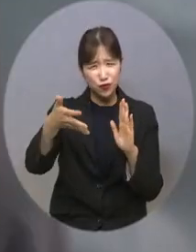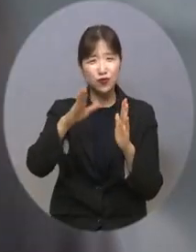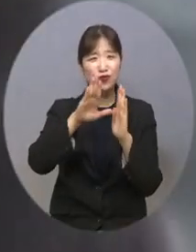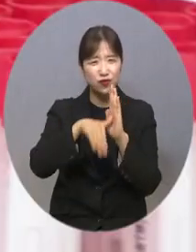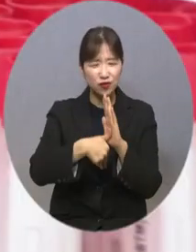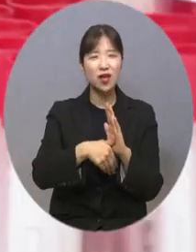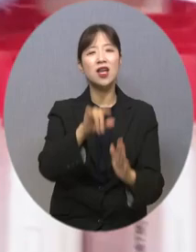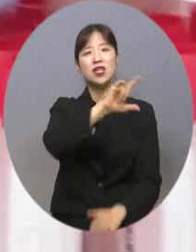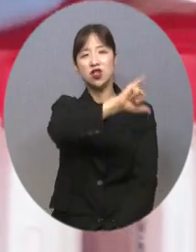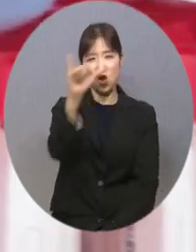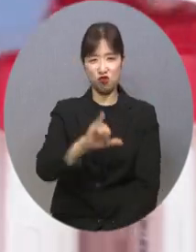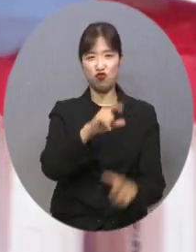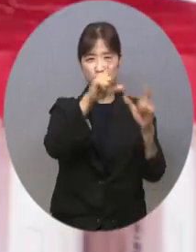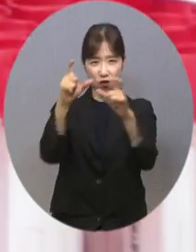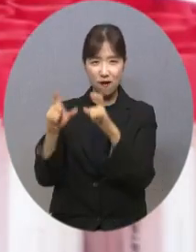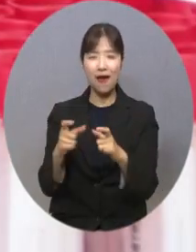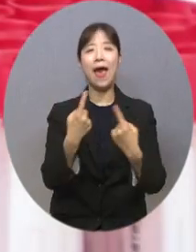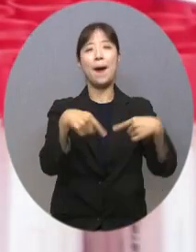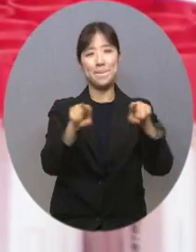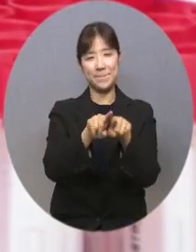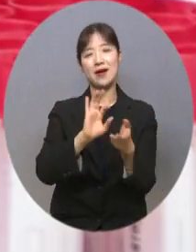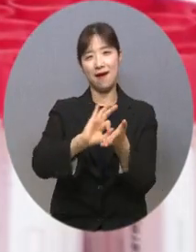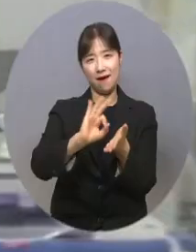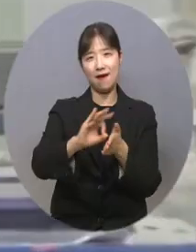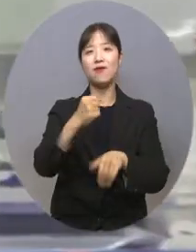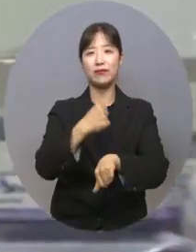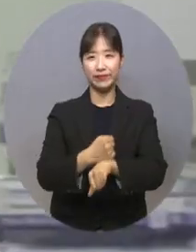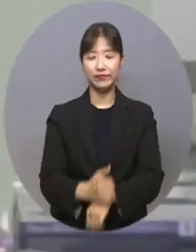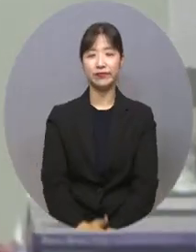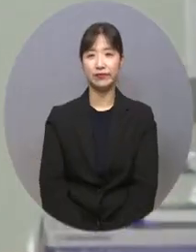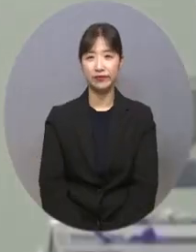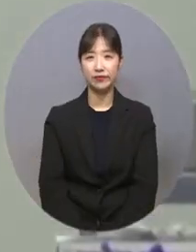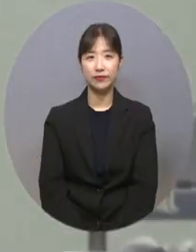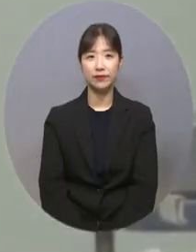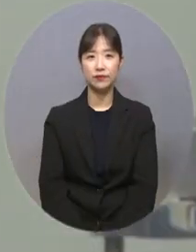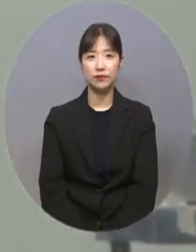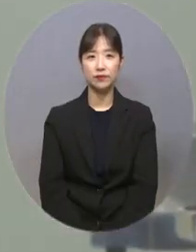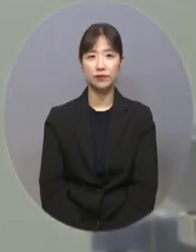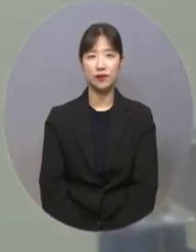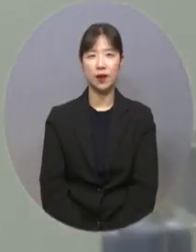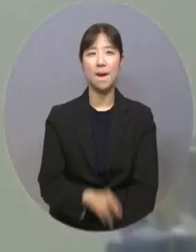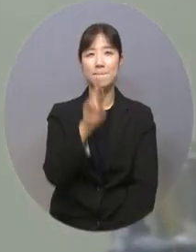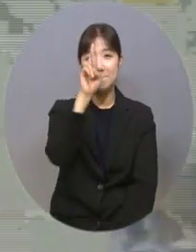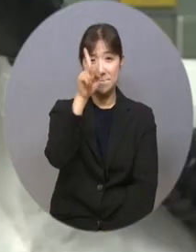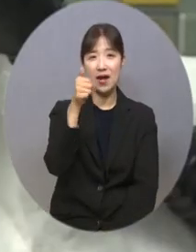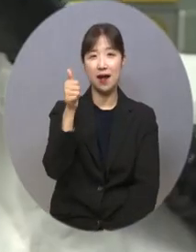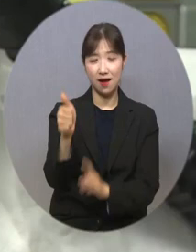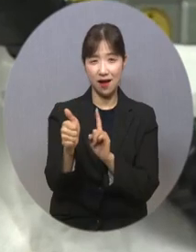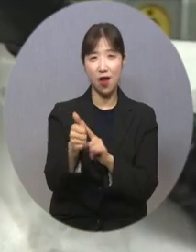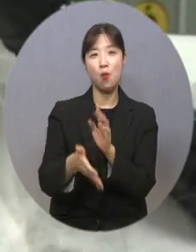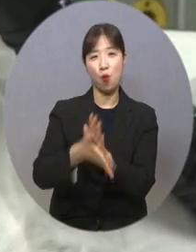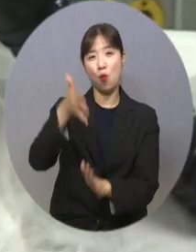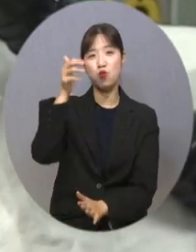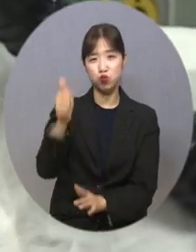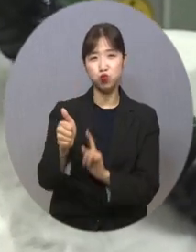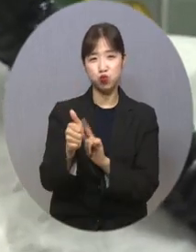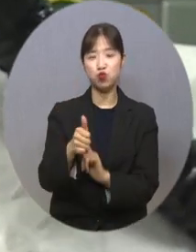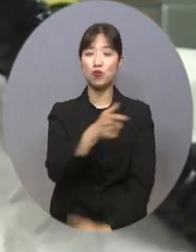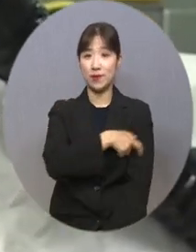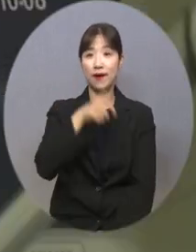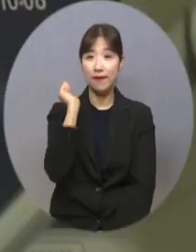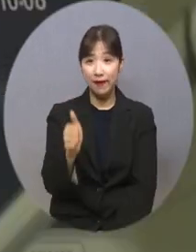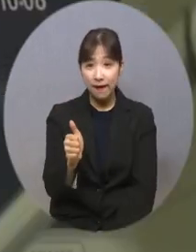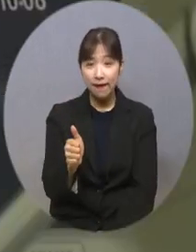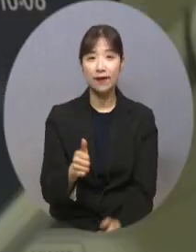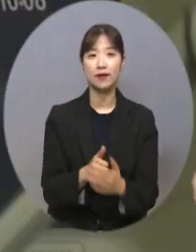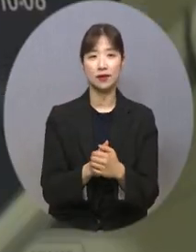권역별로 병상을 공동 활용하는 방안을 추진하기로 했습니다. 박향 중앙사고수습본부